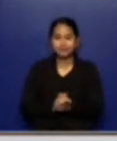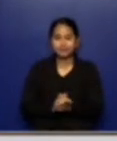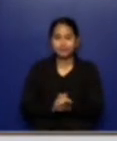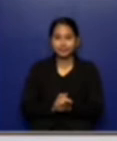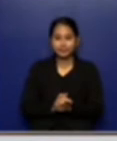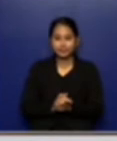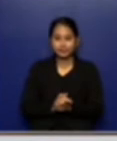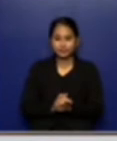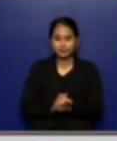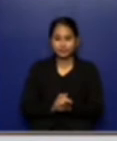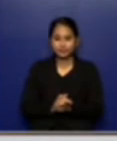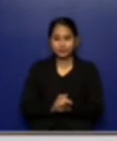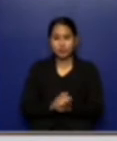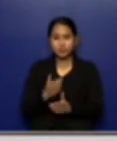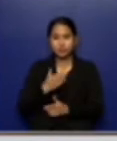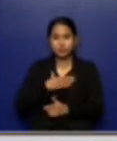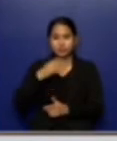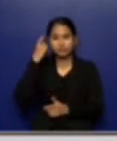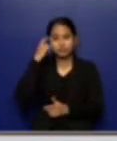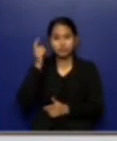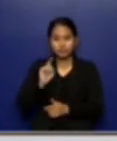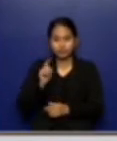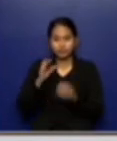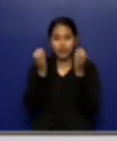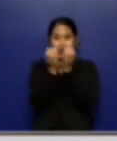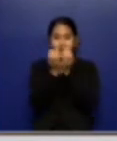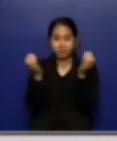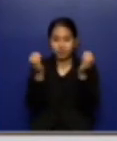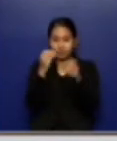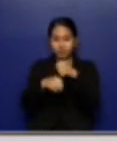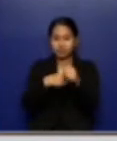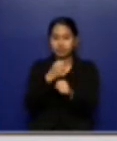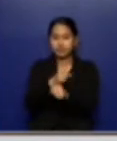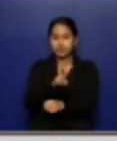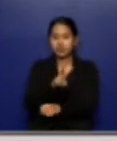นนี้นะครับผมคิดว่ารัฐธรรมนูญปี2540